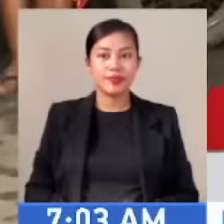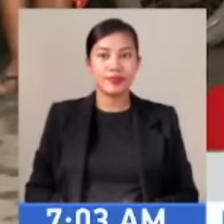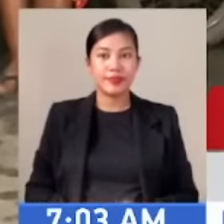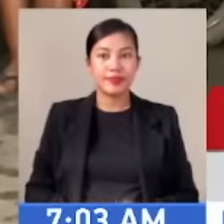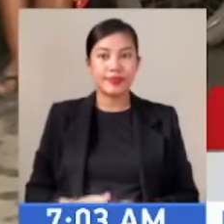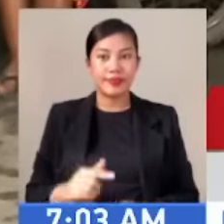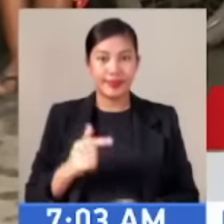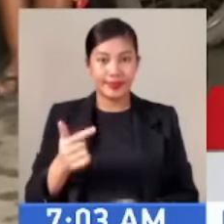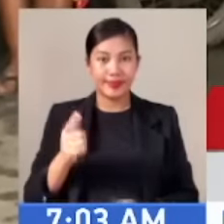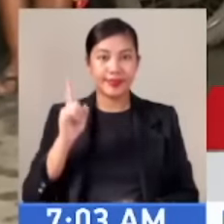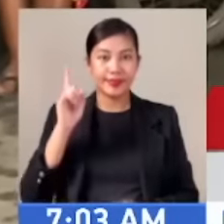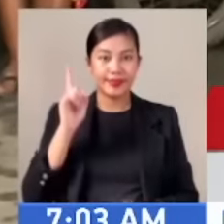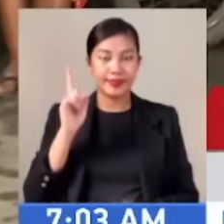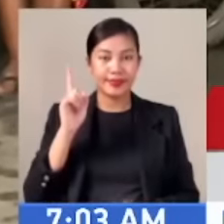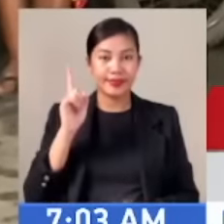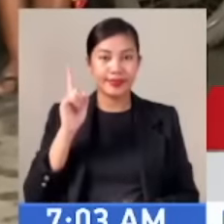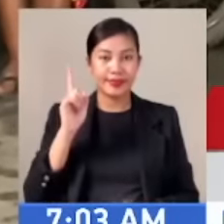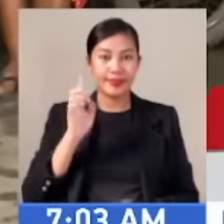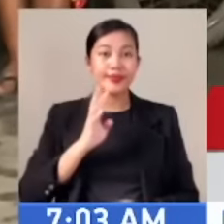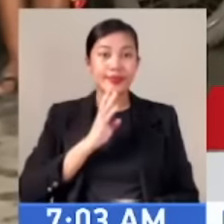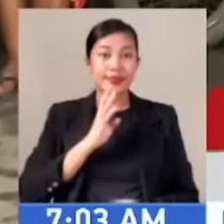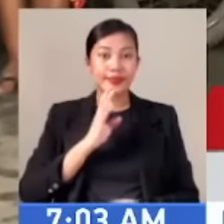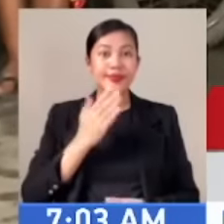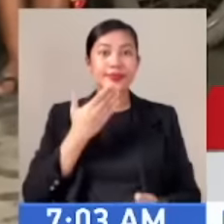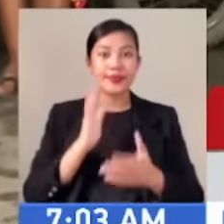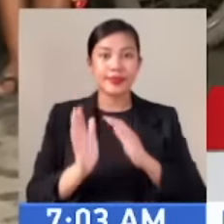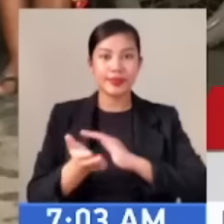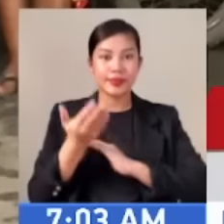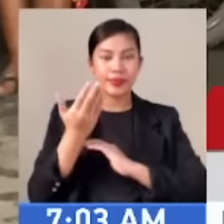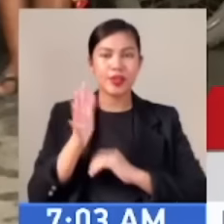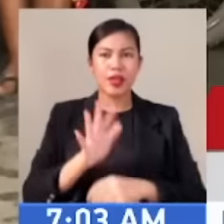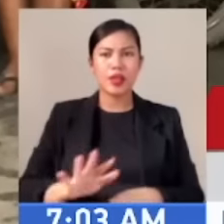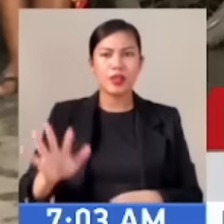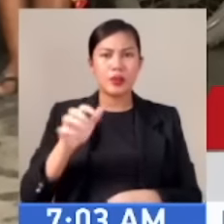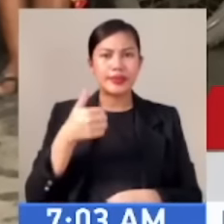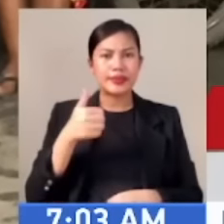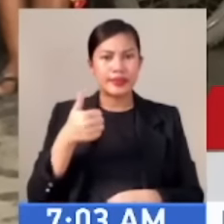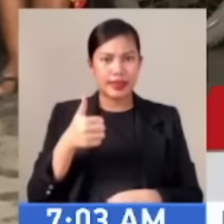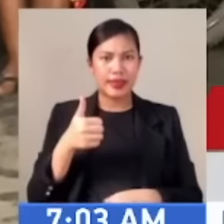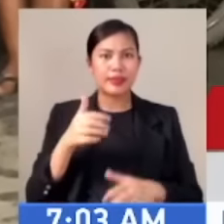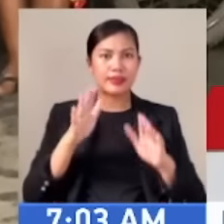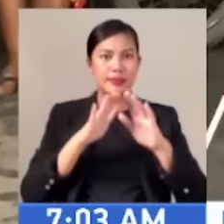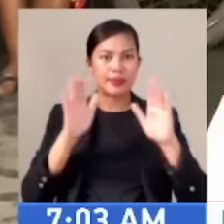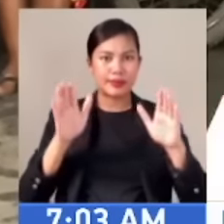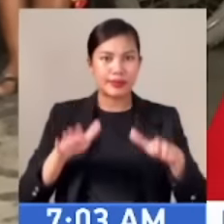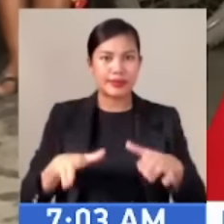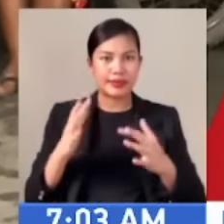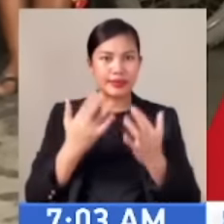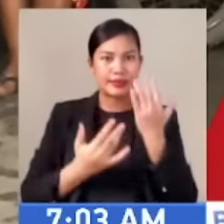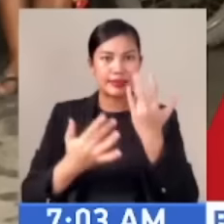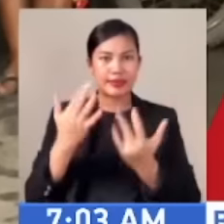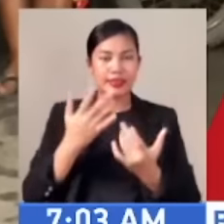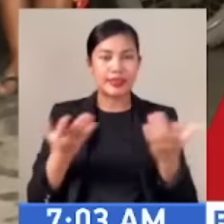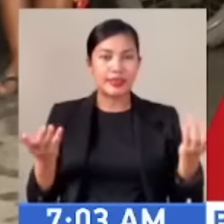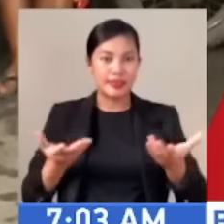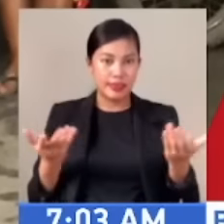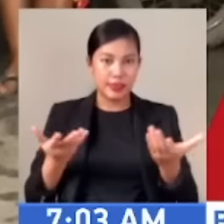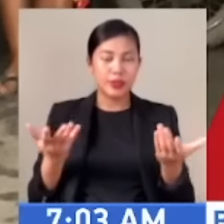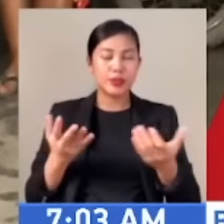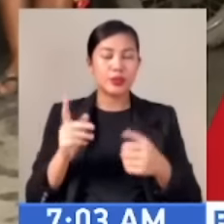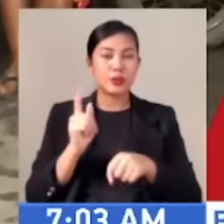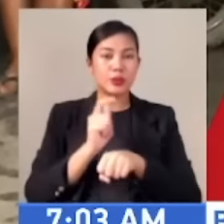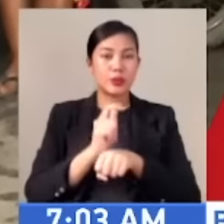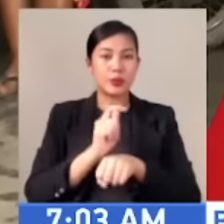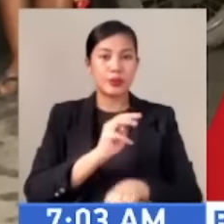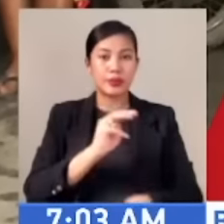Good morning. Nasa 10 bahay ang nasunog kaninang madaling araw dito sa Parola Compound sa Tondo, Maynila. Wala namang nai-report